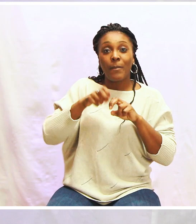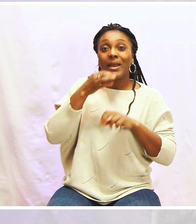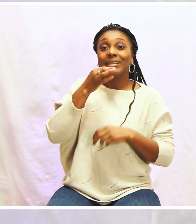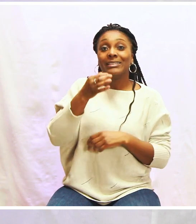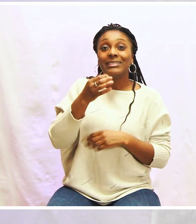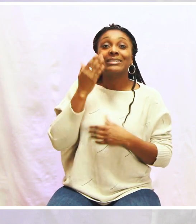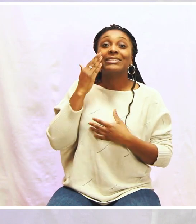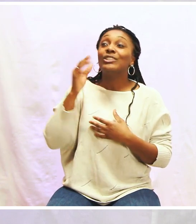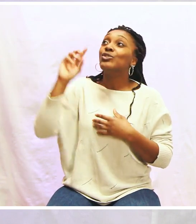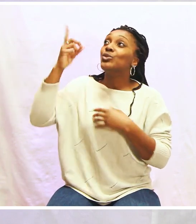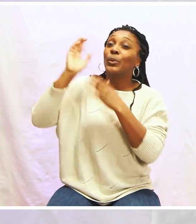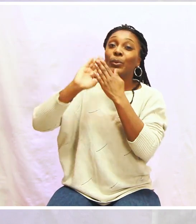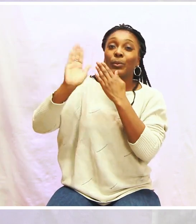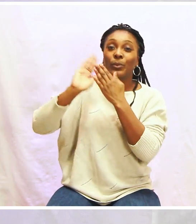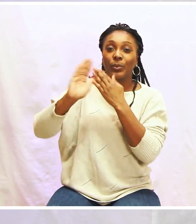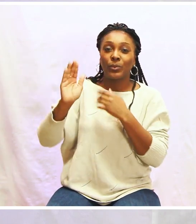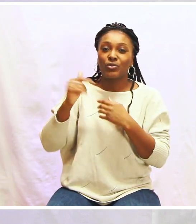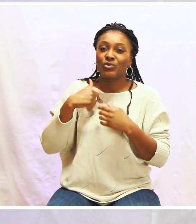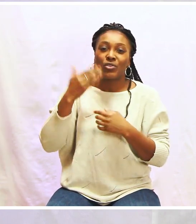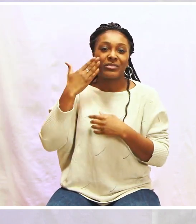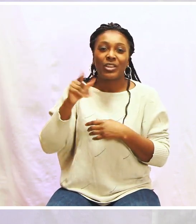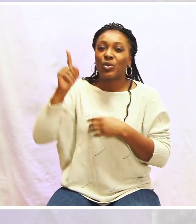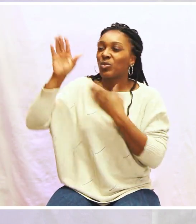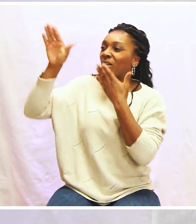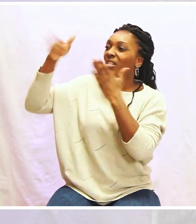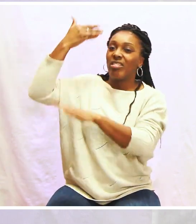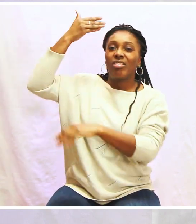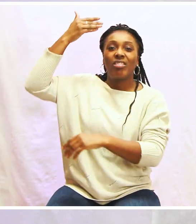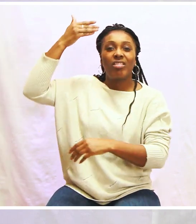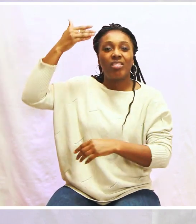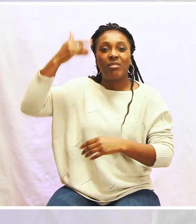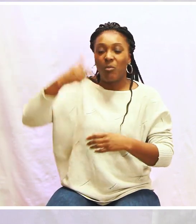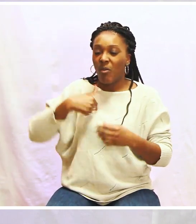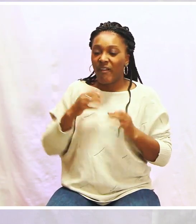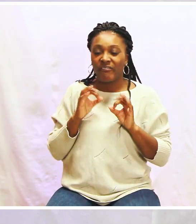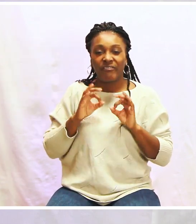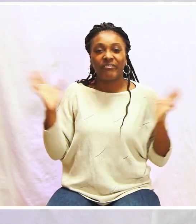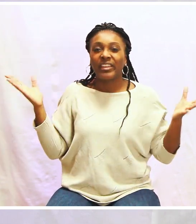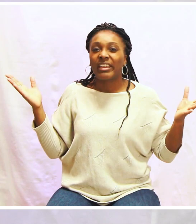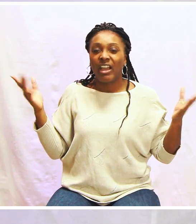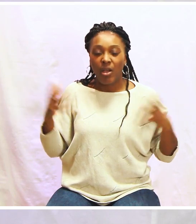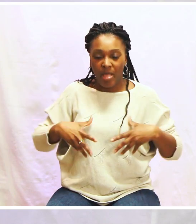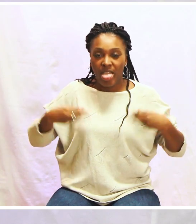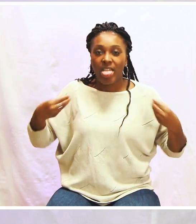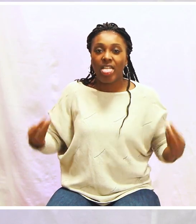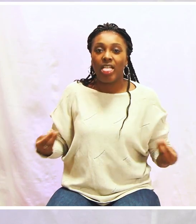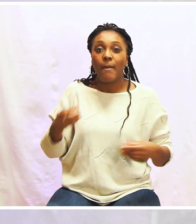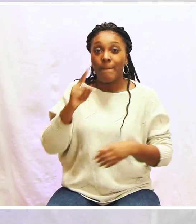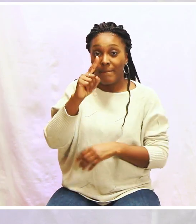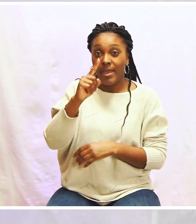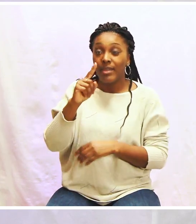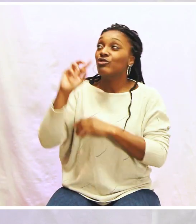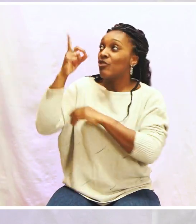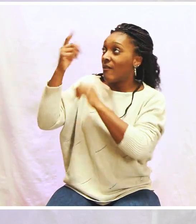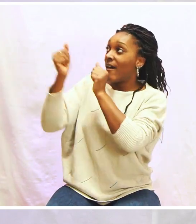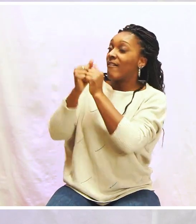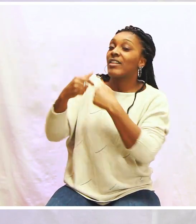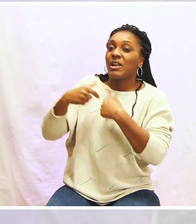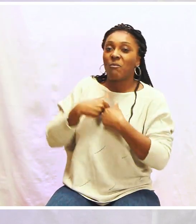moi, tout ce que tu avais prévu là serait arrivé, mais parce que Dieu est avec moi, c'est impossible que ça